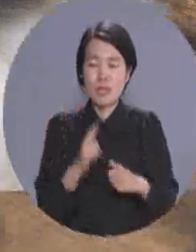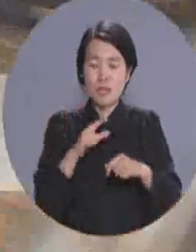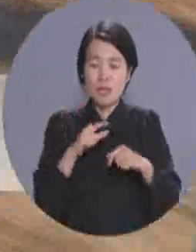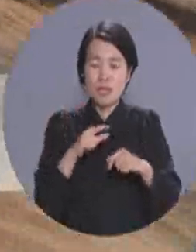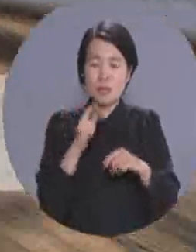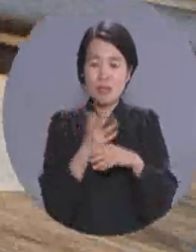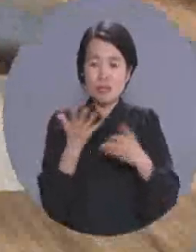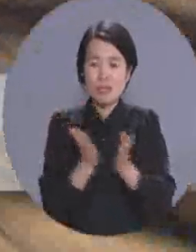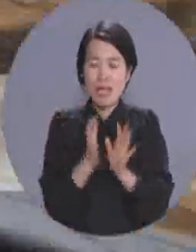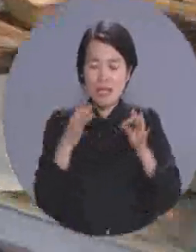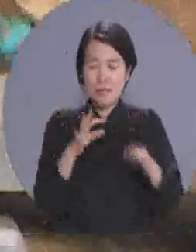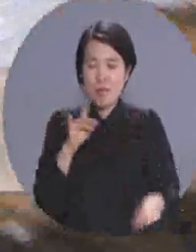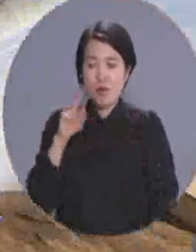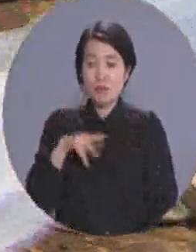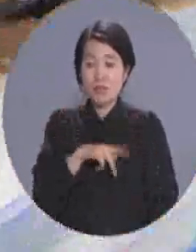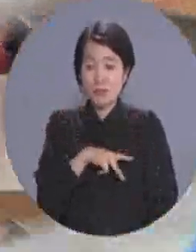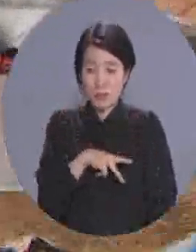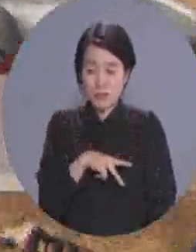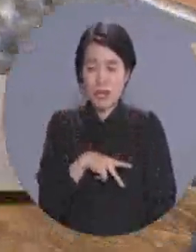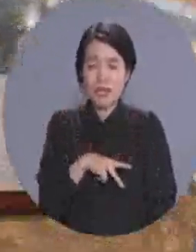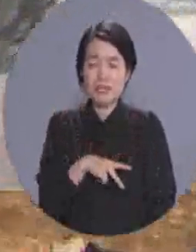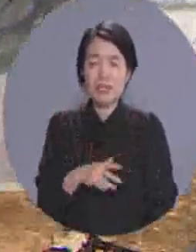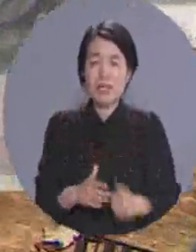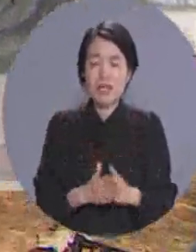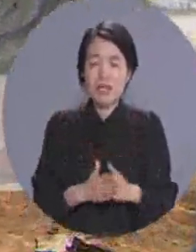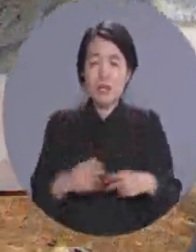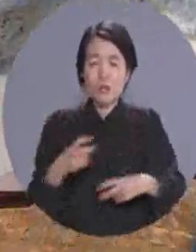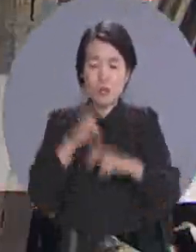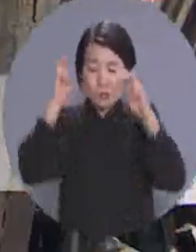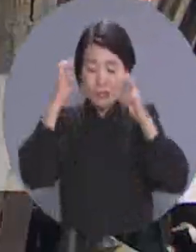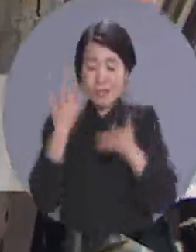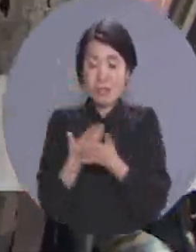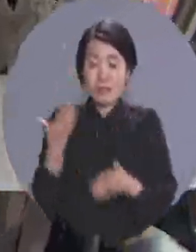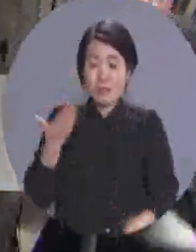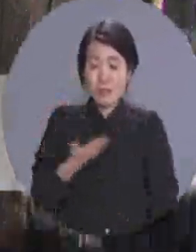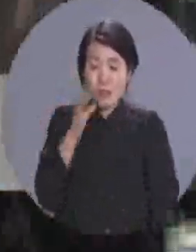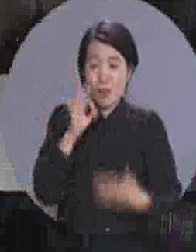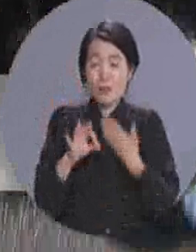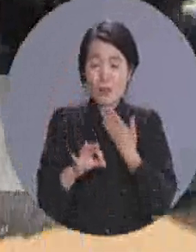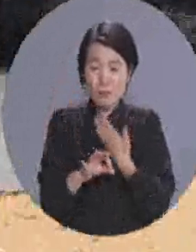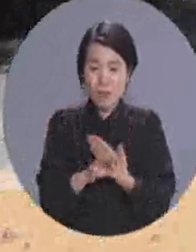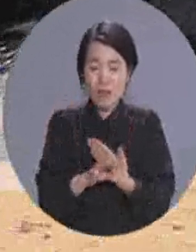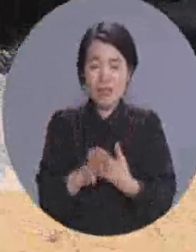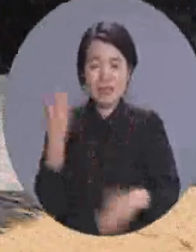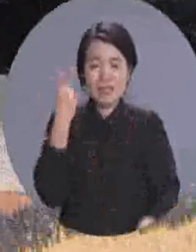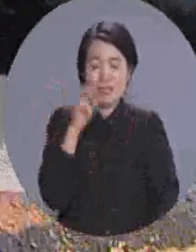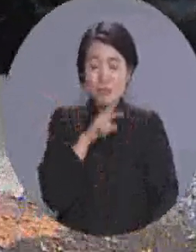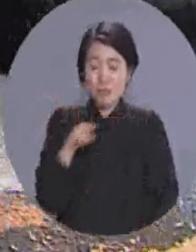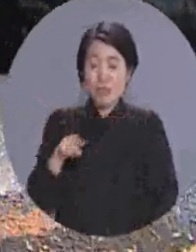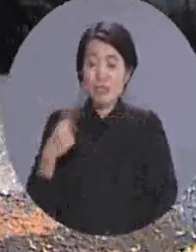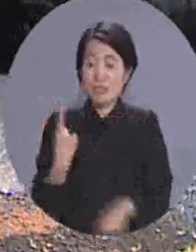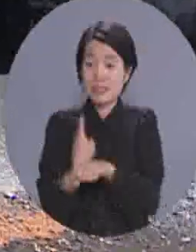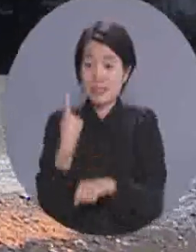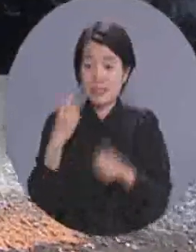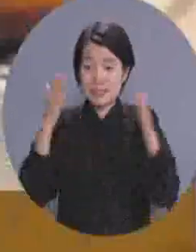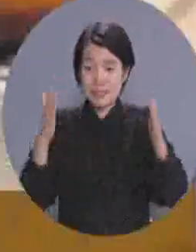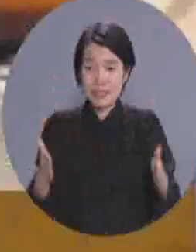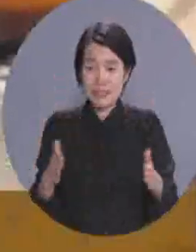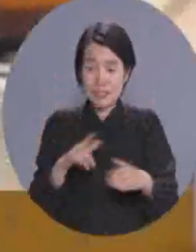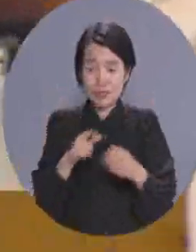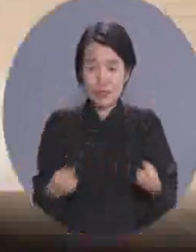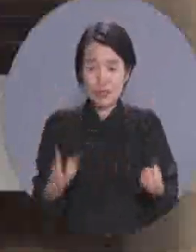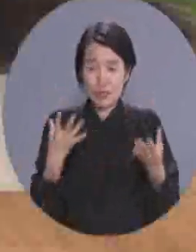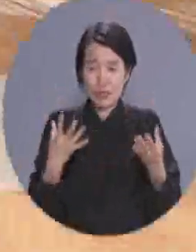민주당 김병욱 의원이 한국도로공사에서 재출받은 자료에 따르면 지난 2020년부터 지난해까지 추석 연휴